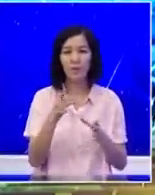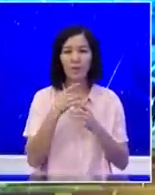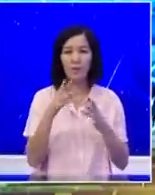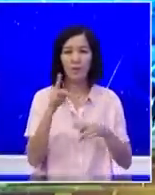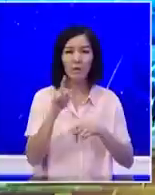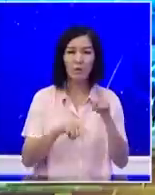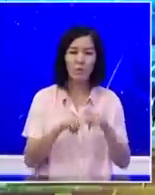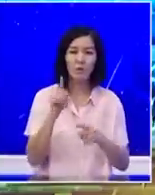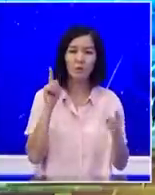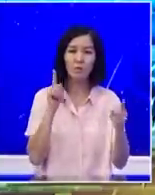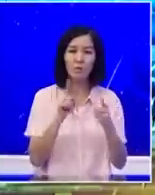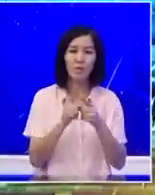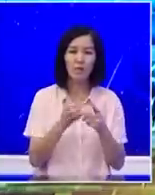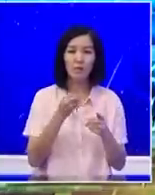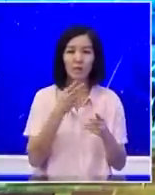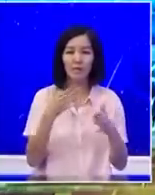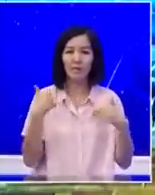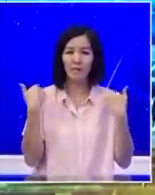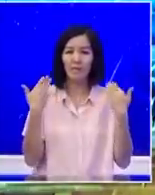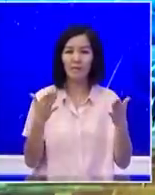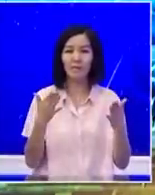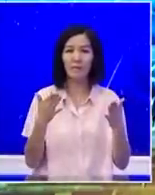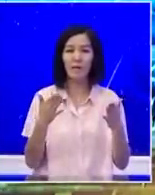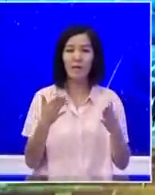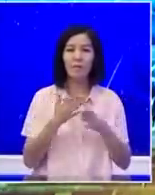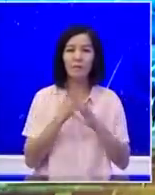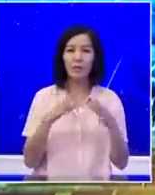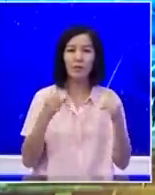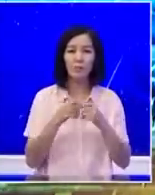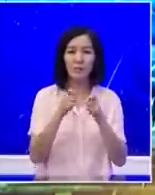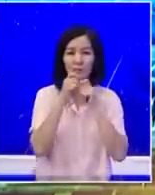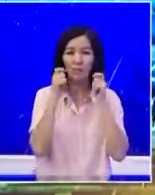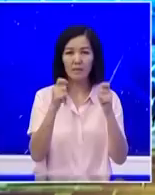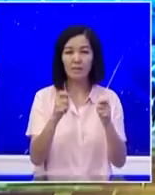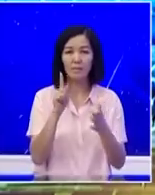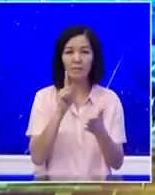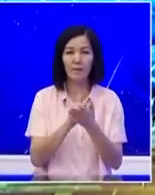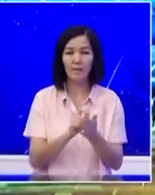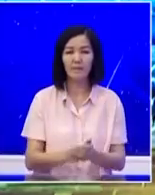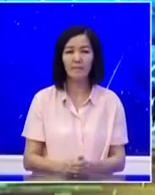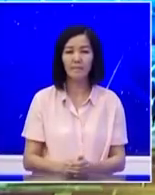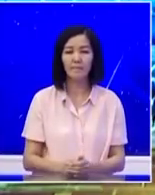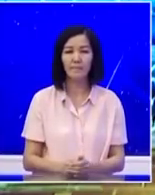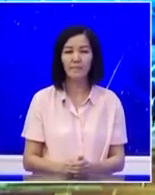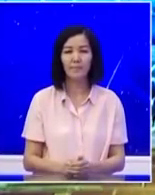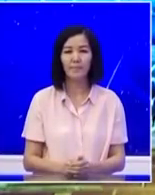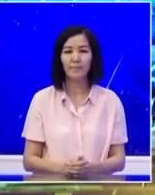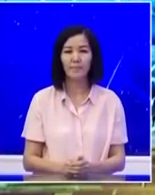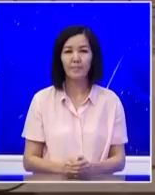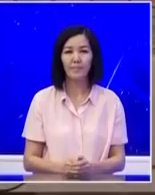дос жарамен жүздесіп, жақсы тілектер айтып, мұқтаж отбасыларға сый-сияпат жасау ләзім. Тілші бейнематериалынан